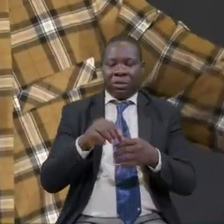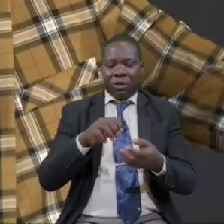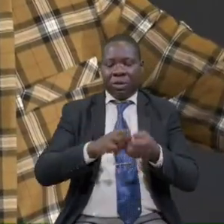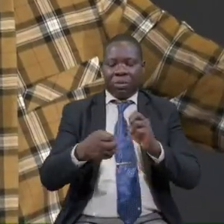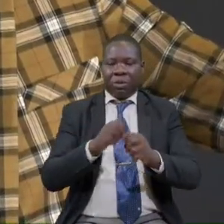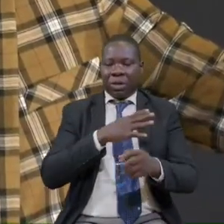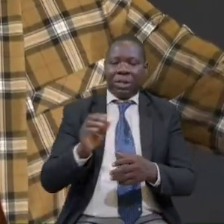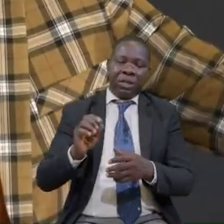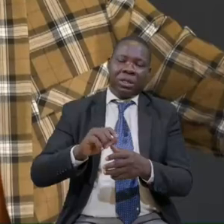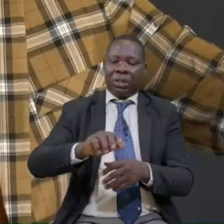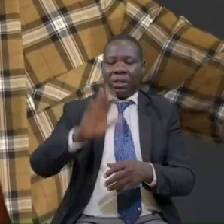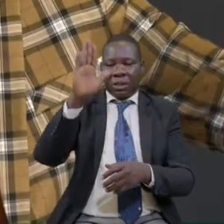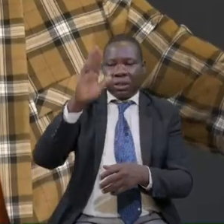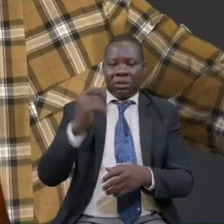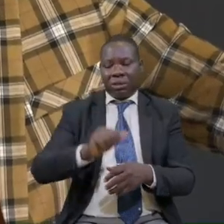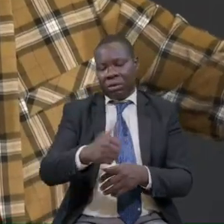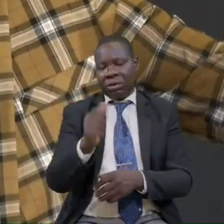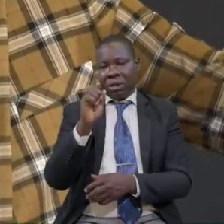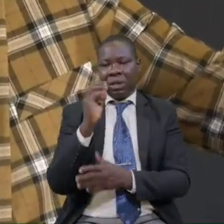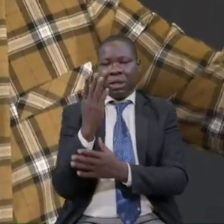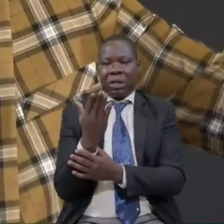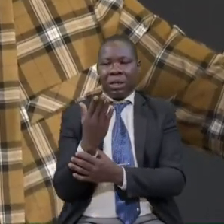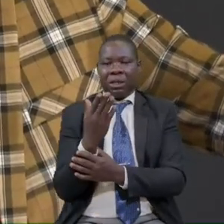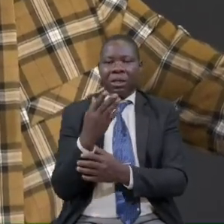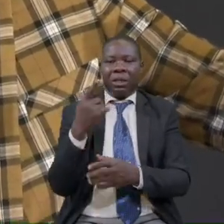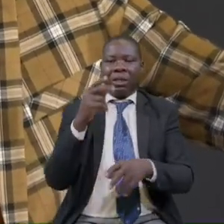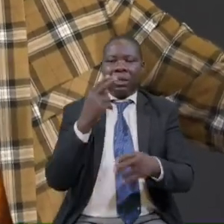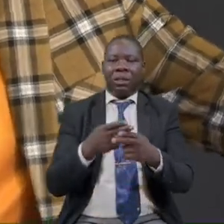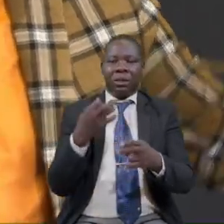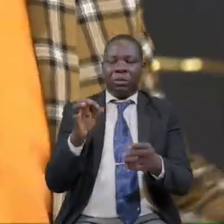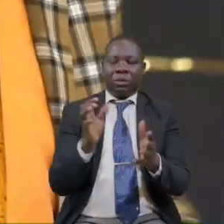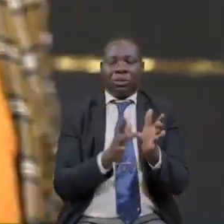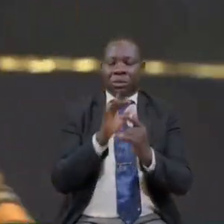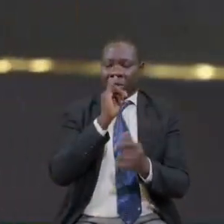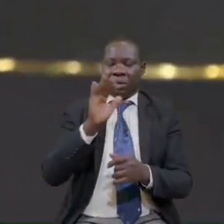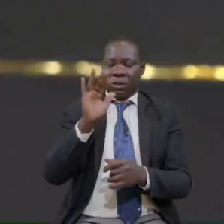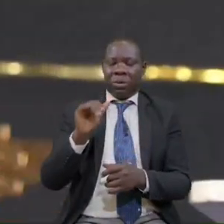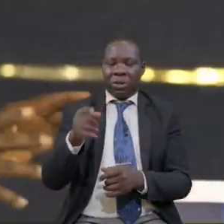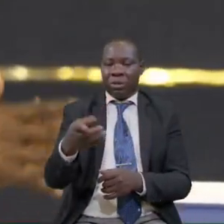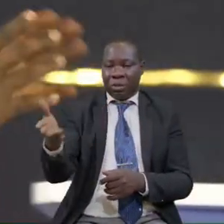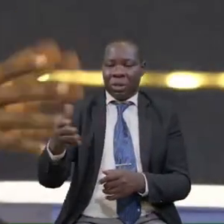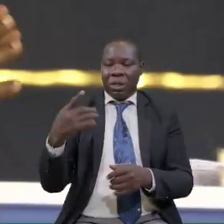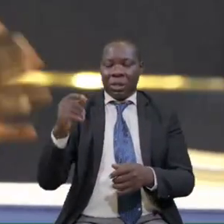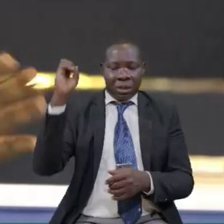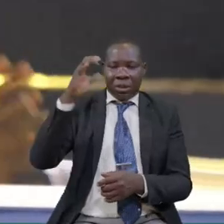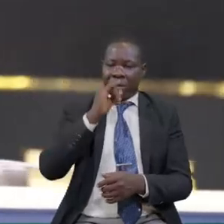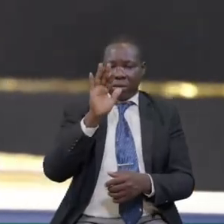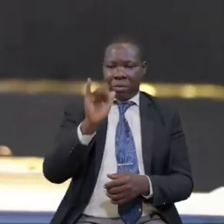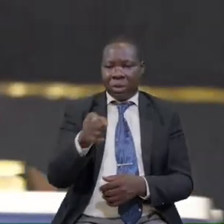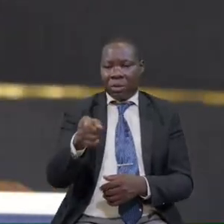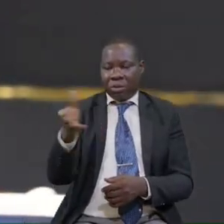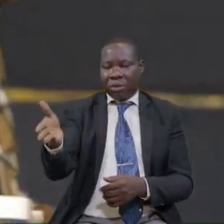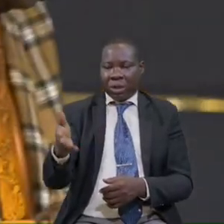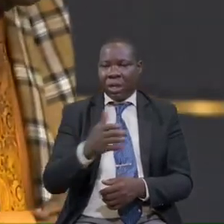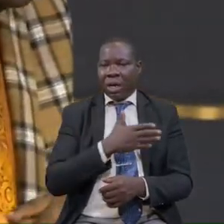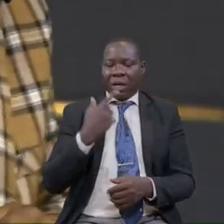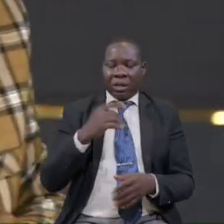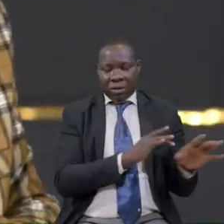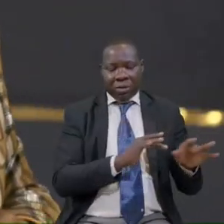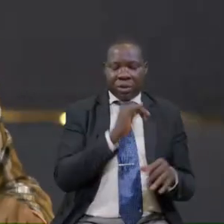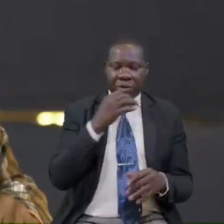main, et le nom de Jésus est là à côté de vous, la grâce de Dieu est là, et la compassion